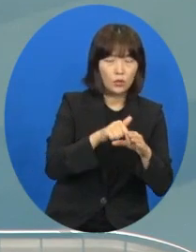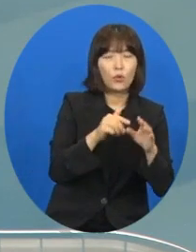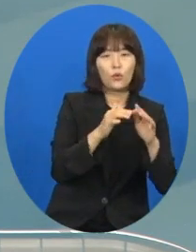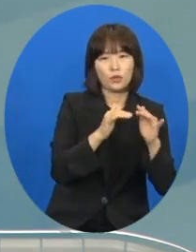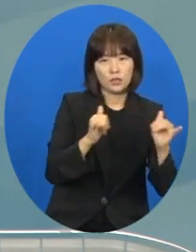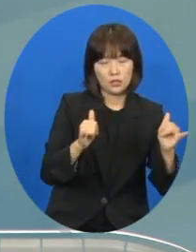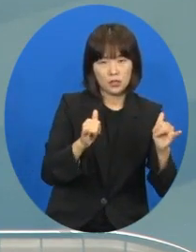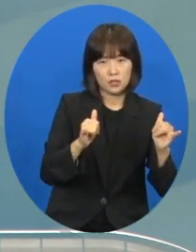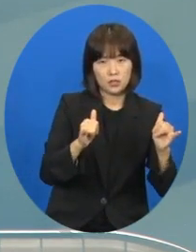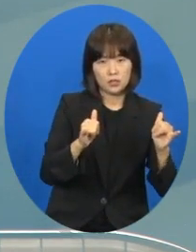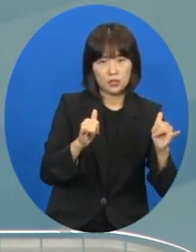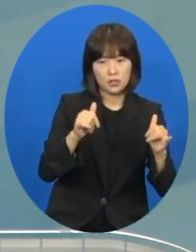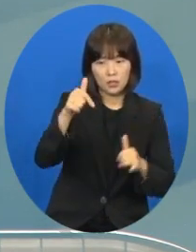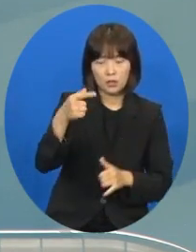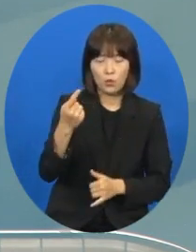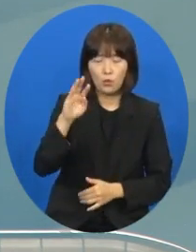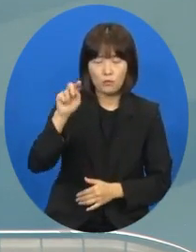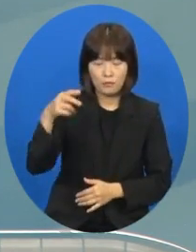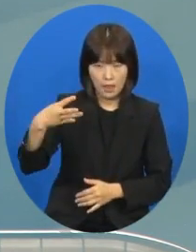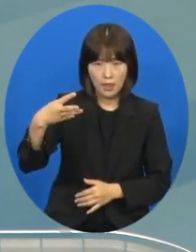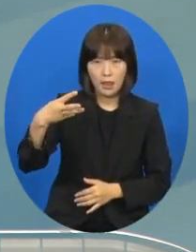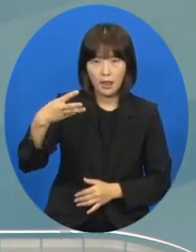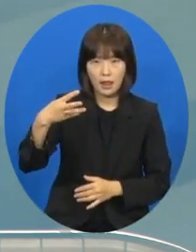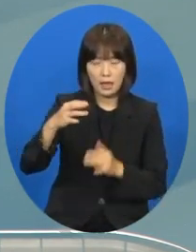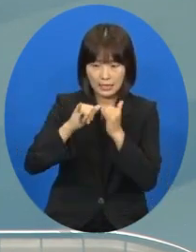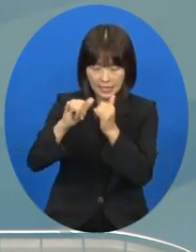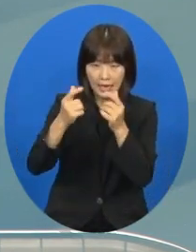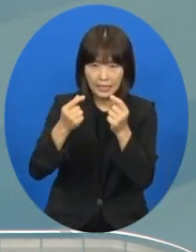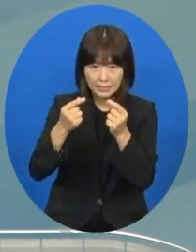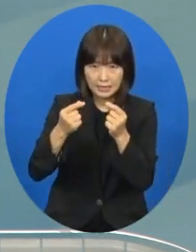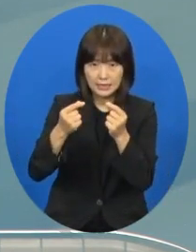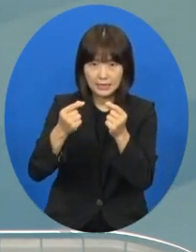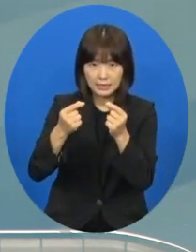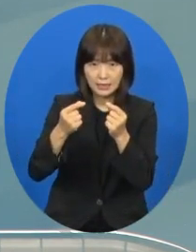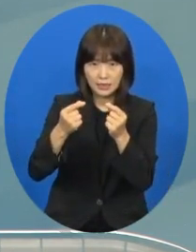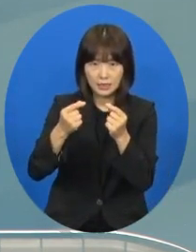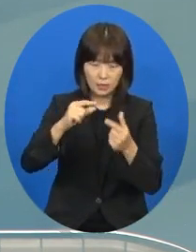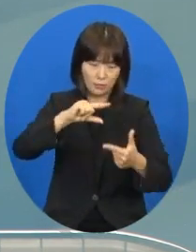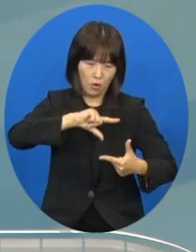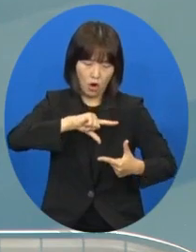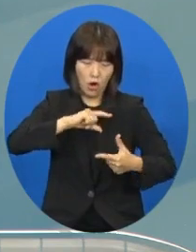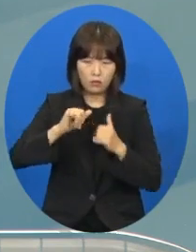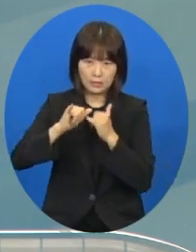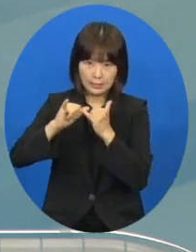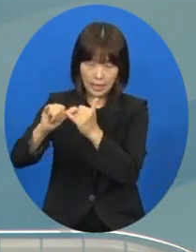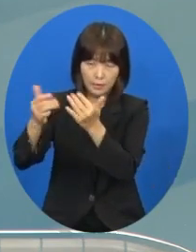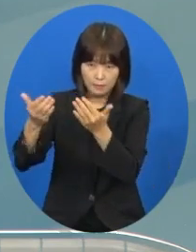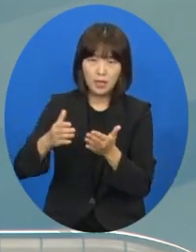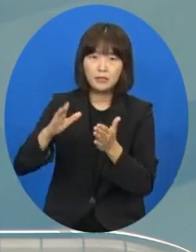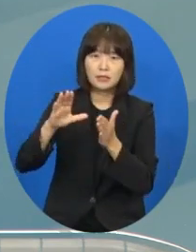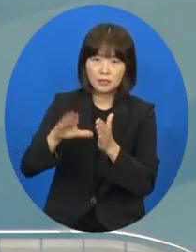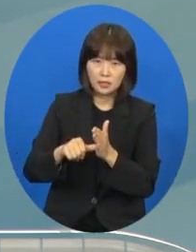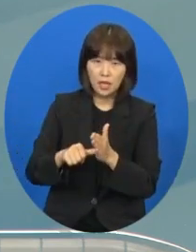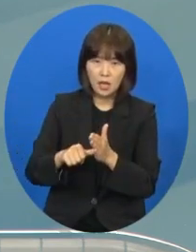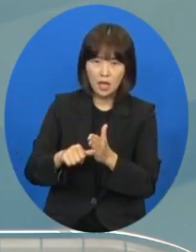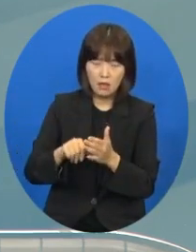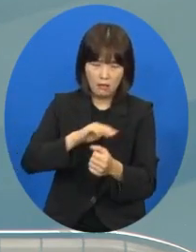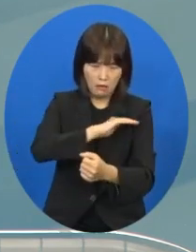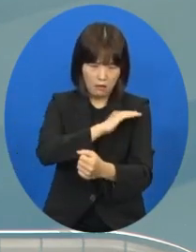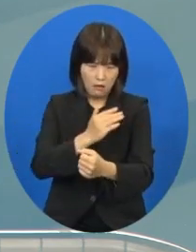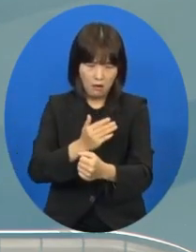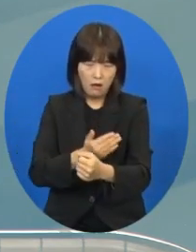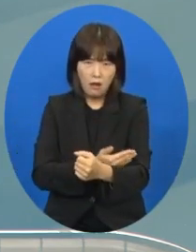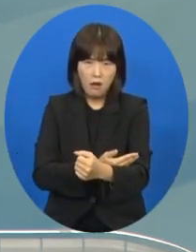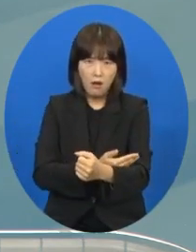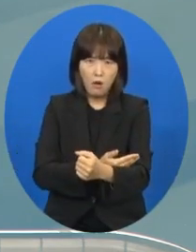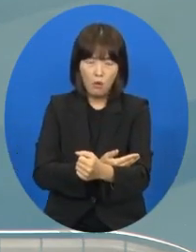기독교인으로서는 노벨상과 같은 명예로운 상입니다. 그 템플턴상을 받으실 때 충분한 자격이 있으시죠.